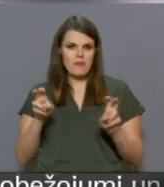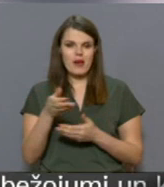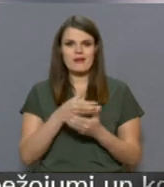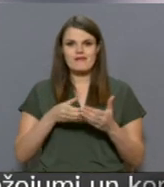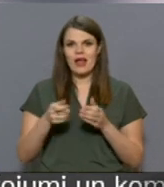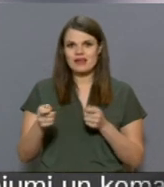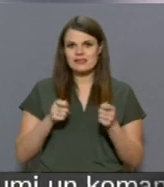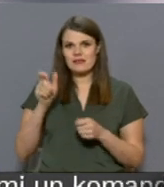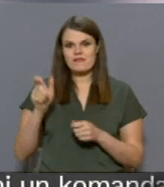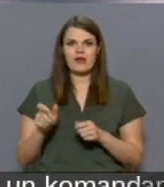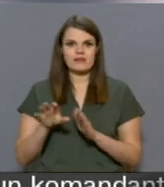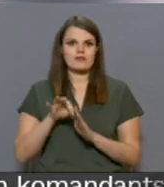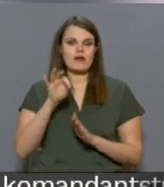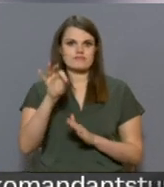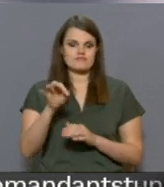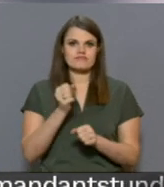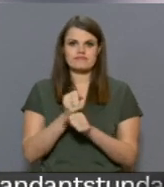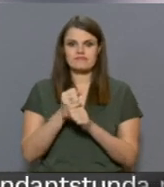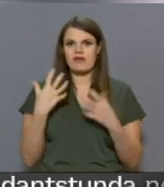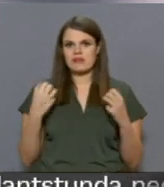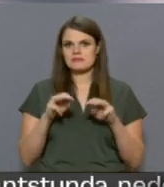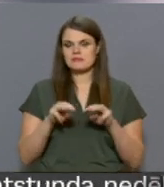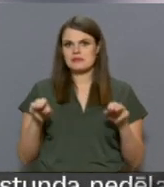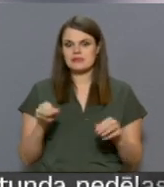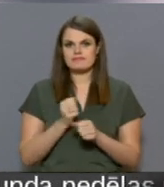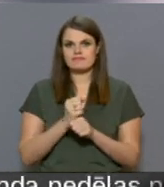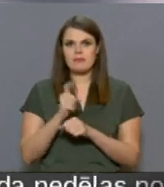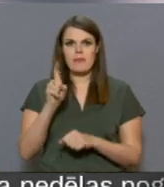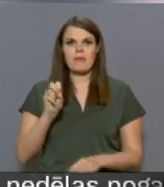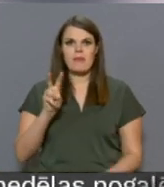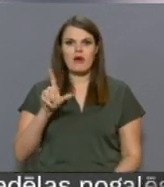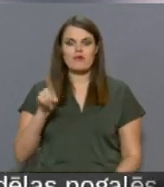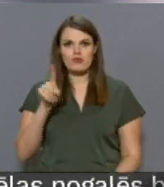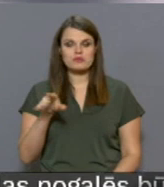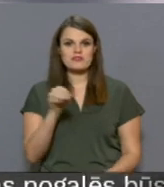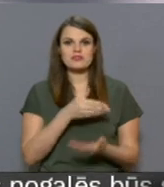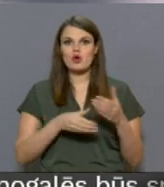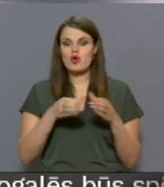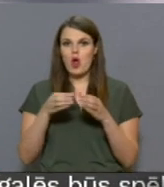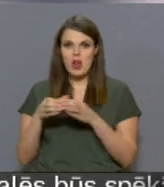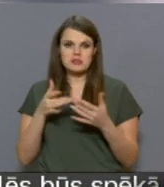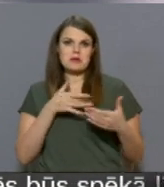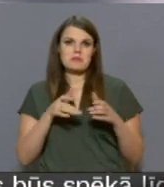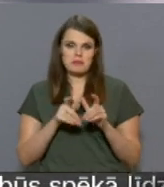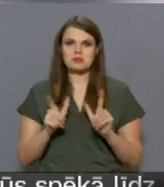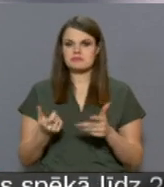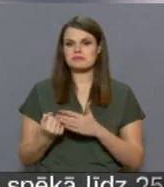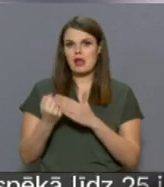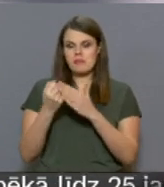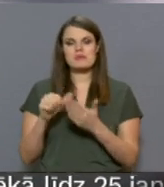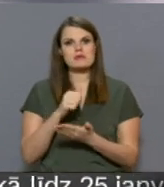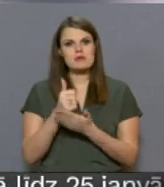Daniela Pavļuta iecelšanu veselības ministra amatā. Pavļutam atbalstu pauž visas koalīcijas partijas par galveno uzdevumu